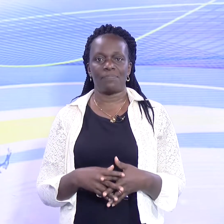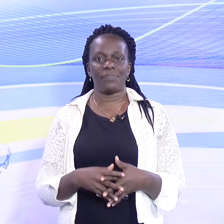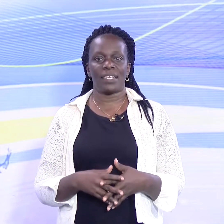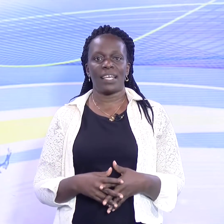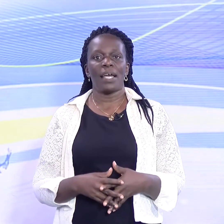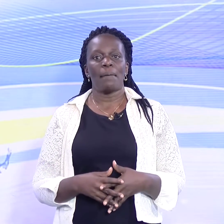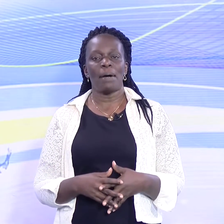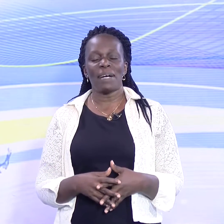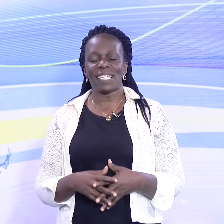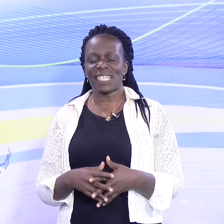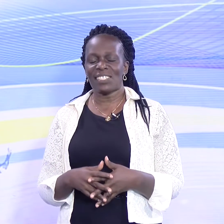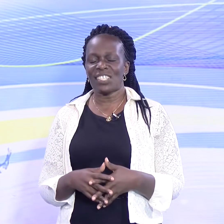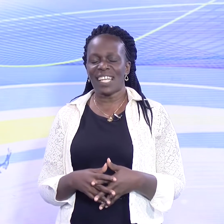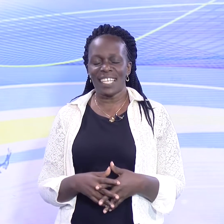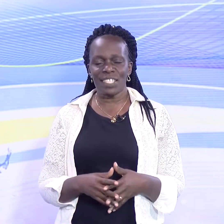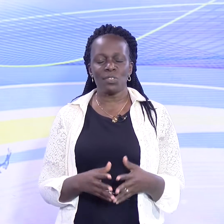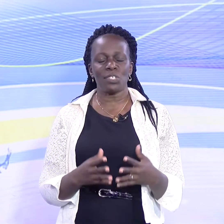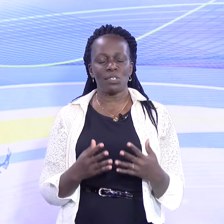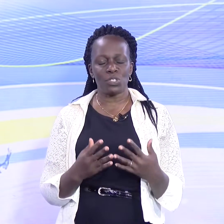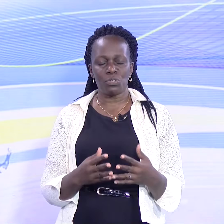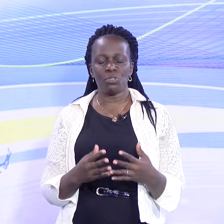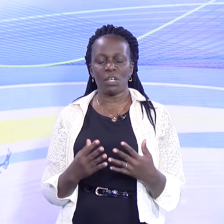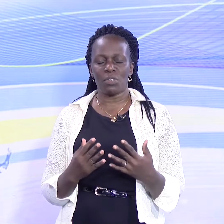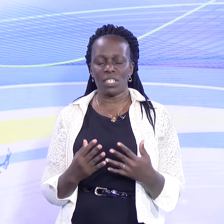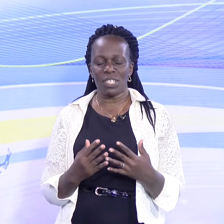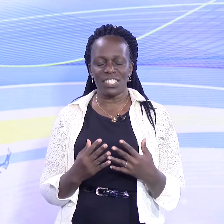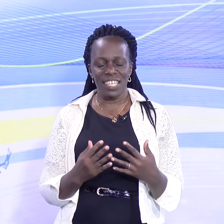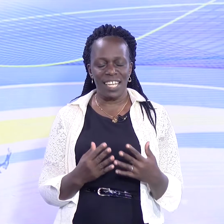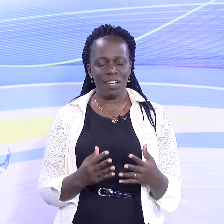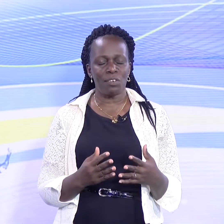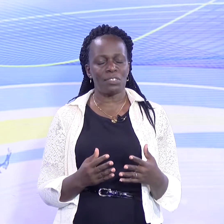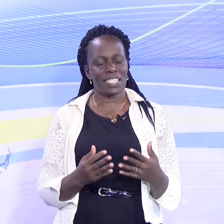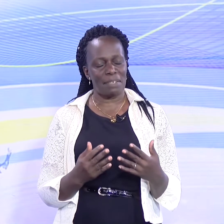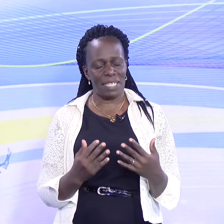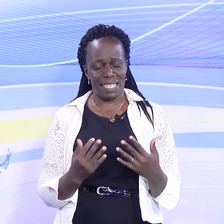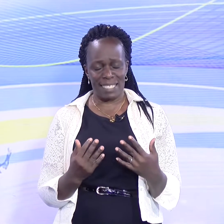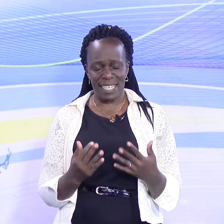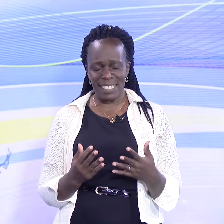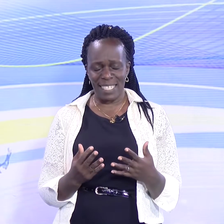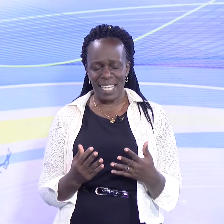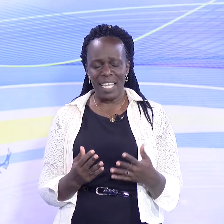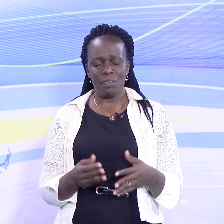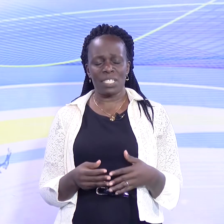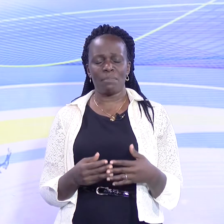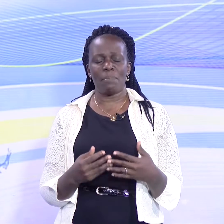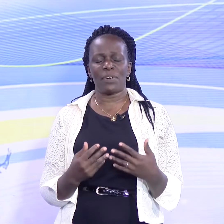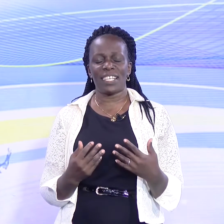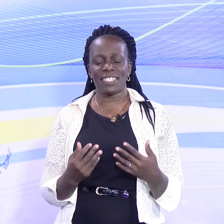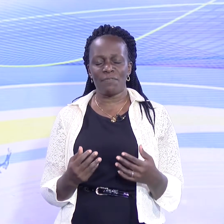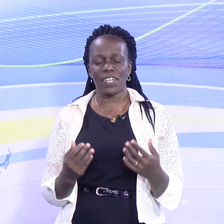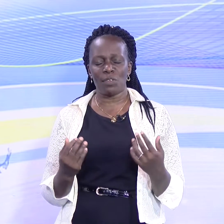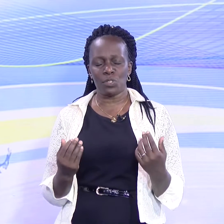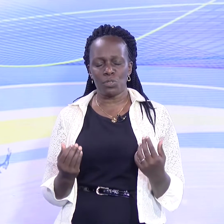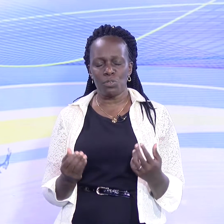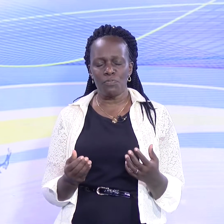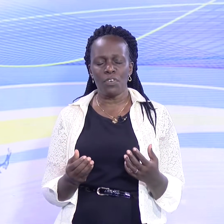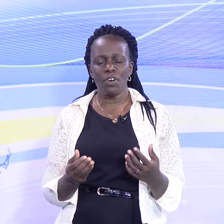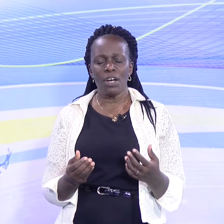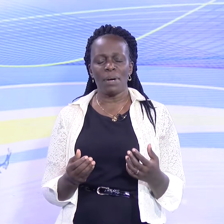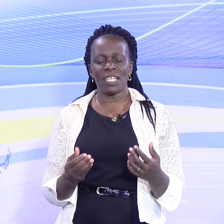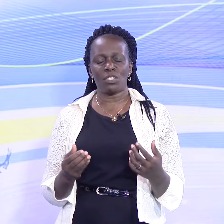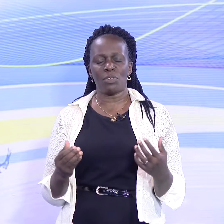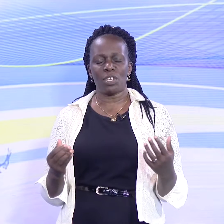today. Baba, katika jina la Yesu tunakushukuru na kuliinua jina lako. Tunasema ni asante. Tunasema pokea sifa na